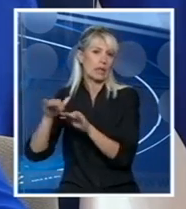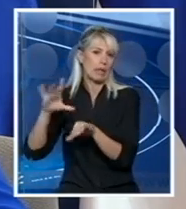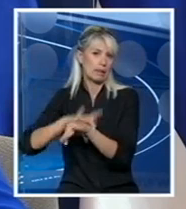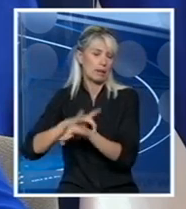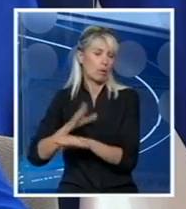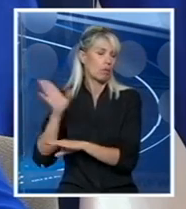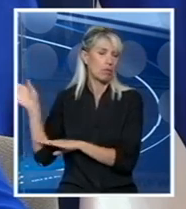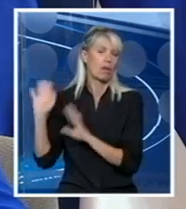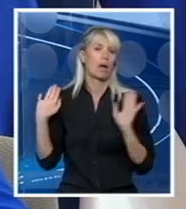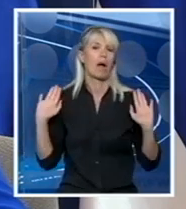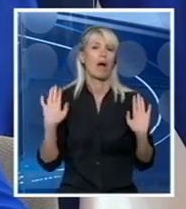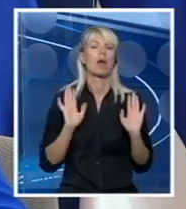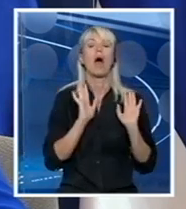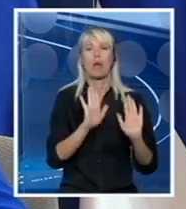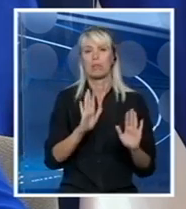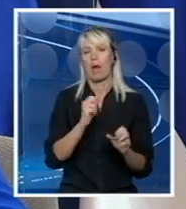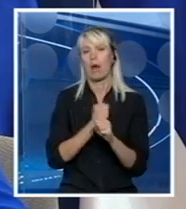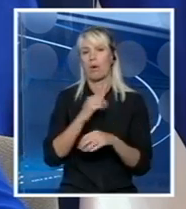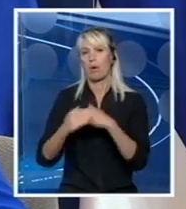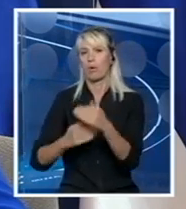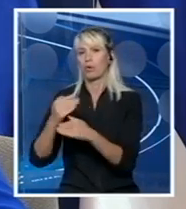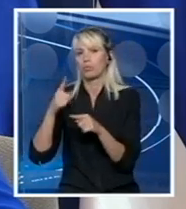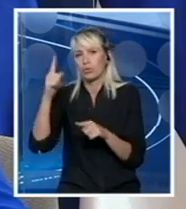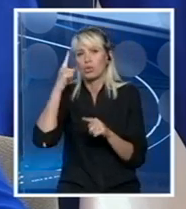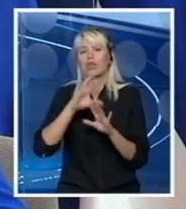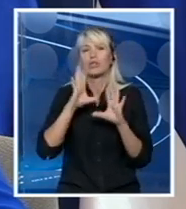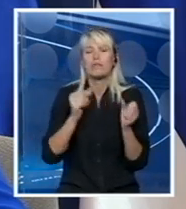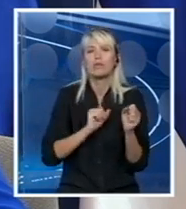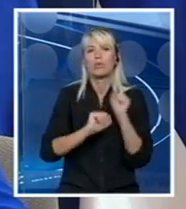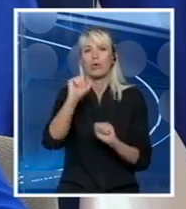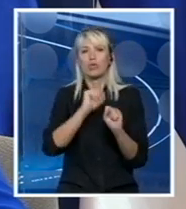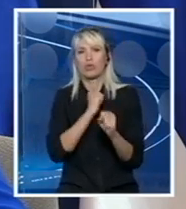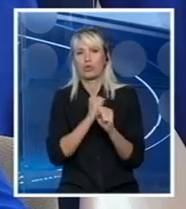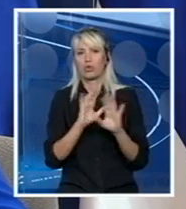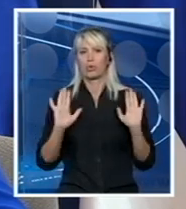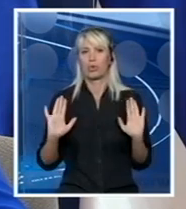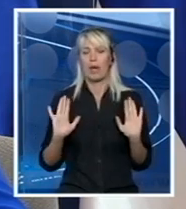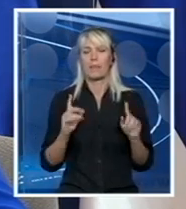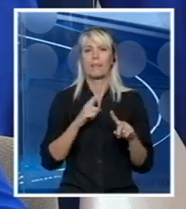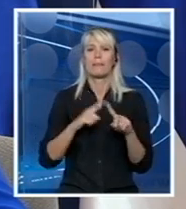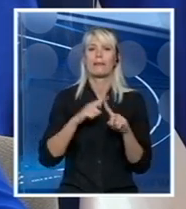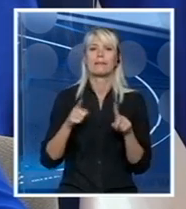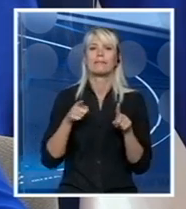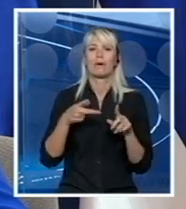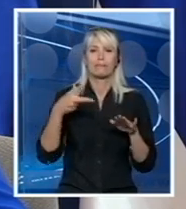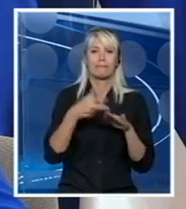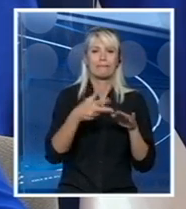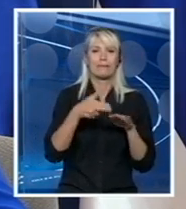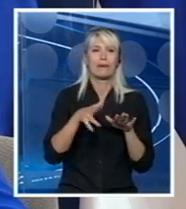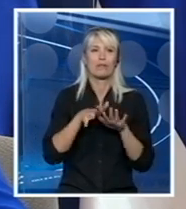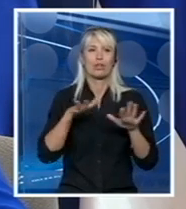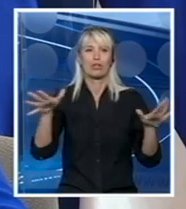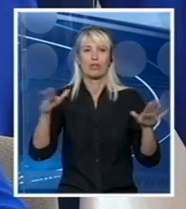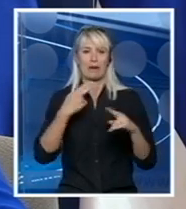taj način su maksimalne mere predostrožnosti preduzete u cilju širenja